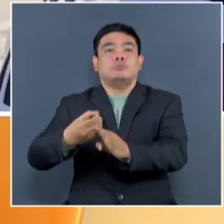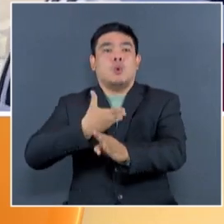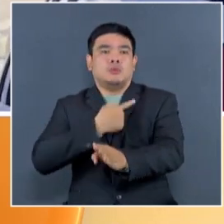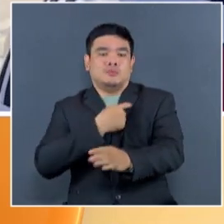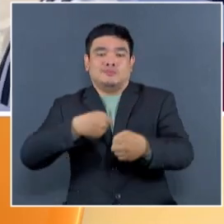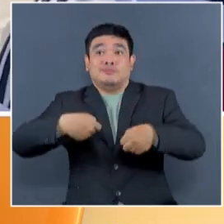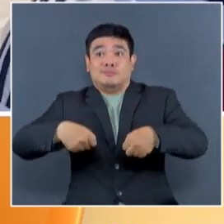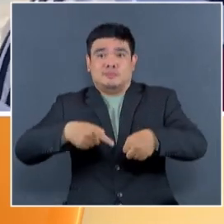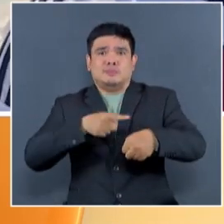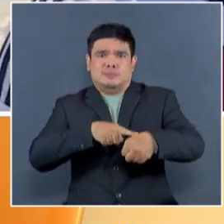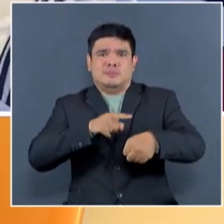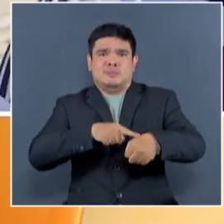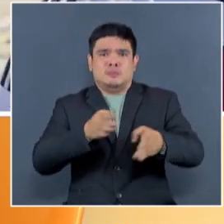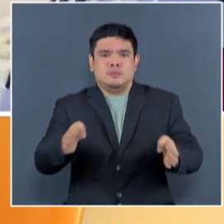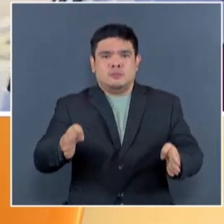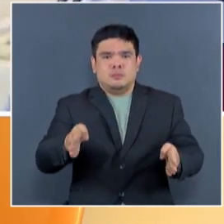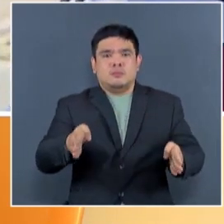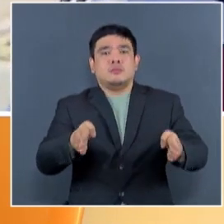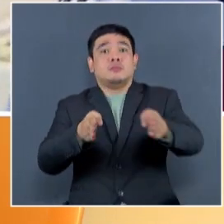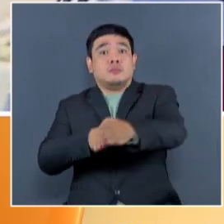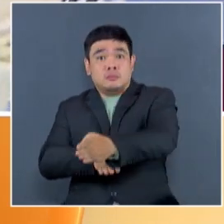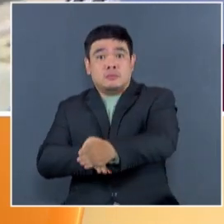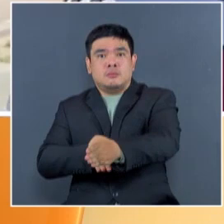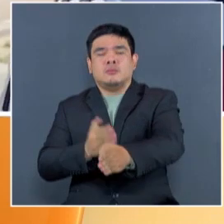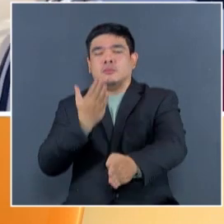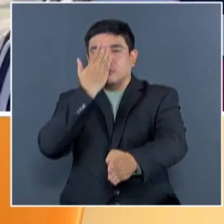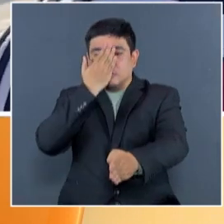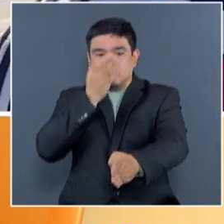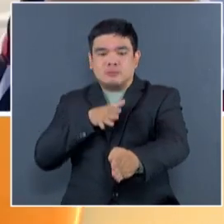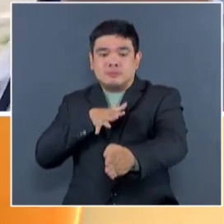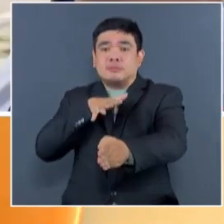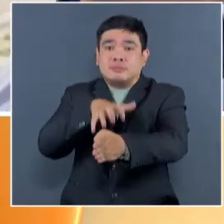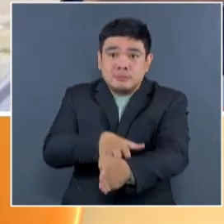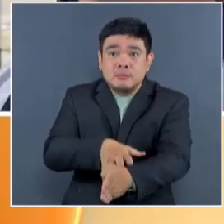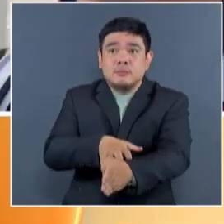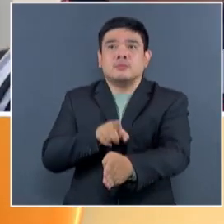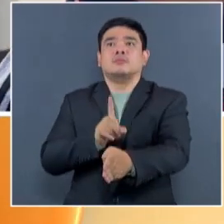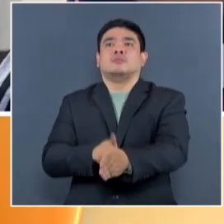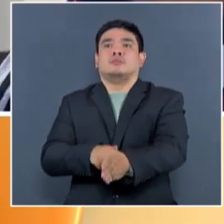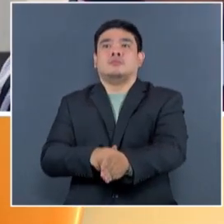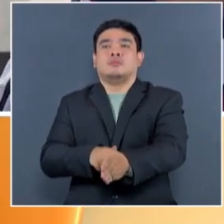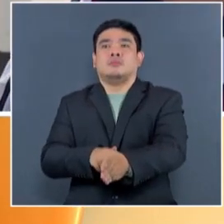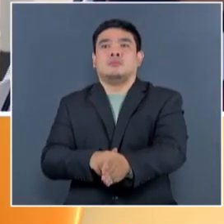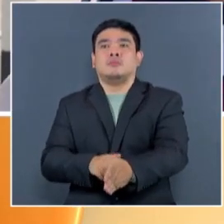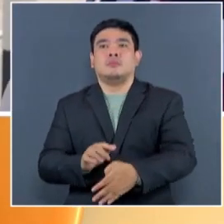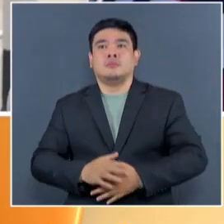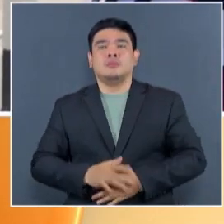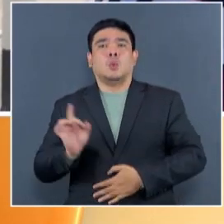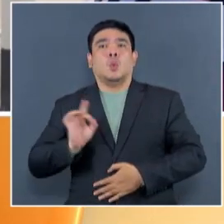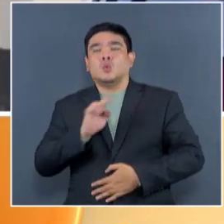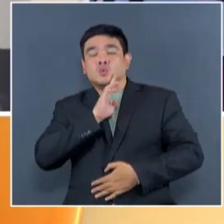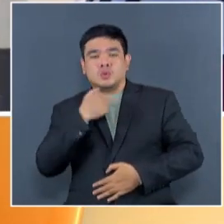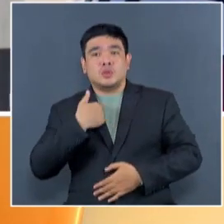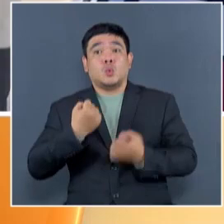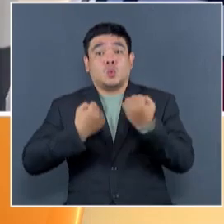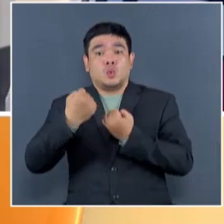จักรยานคือนายสุวรรณเนี่ยเปลี่ยนเลนส์ตัดหน้าตัวเองก็เบรกไม่ทันพุ่งชนท้ายรถจักรยานยนต์อย่างแรงครับอ่ะแต่ว่านี่คือคำกล่าวอ้างของคน